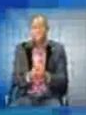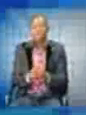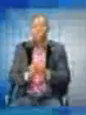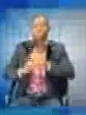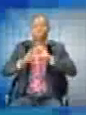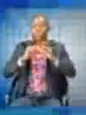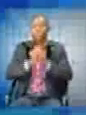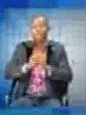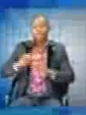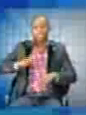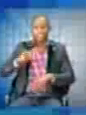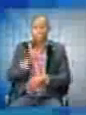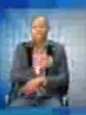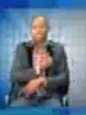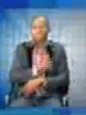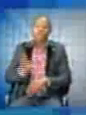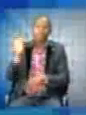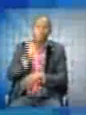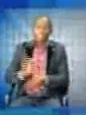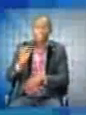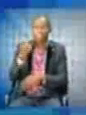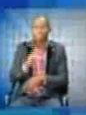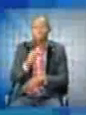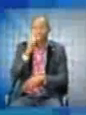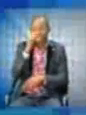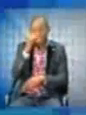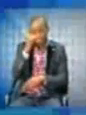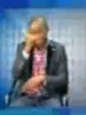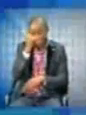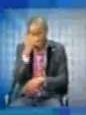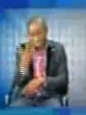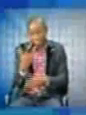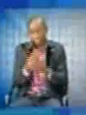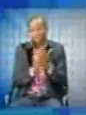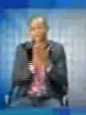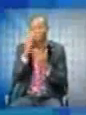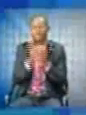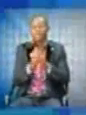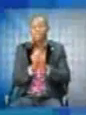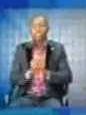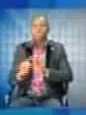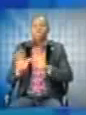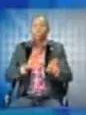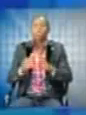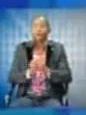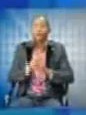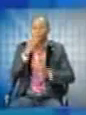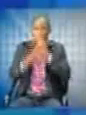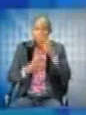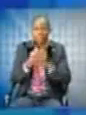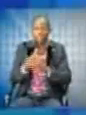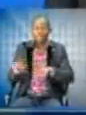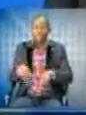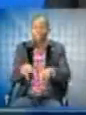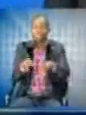rendu à Likasi le mercredi 13 février pour inaugurer le nouveau pont qu'il a fait construire sur la route